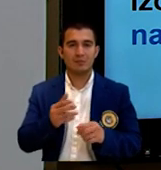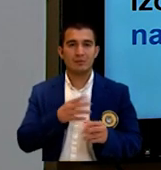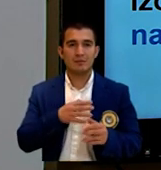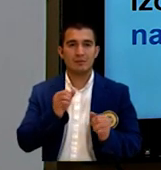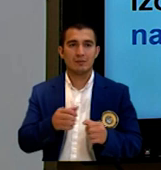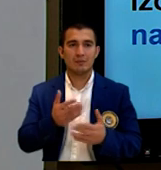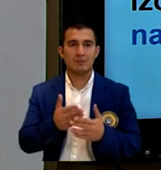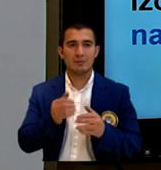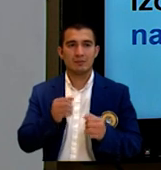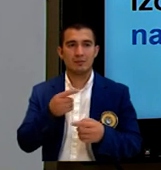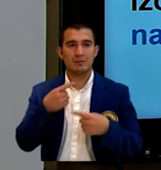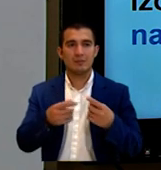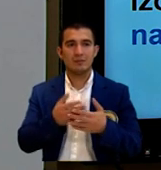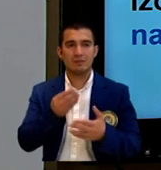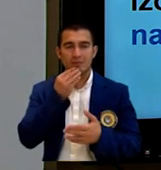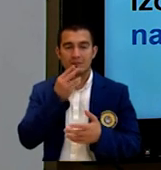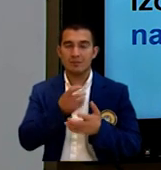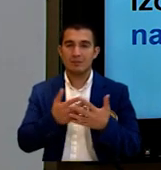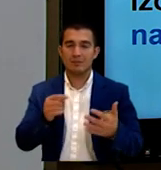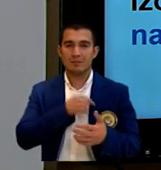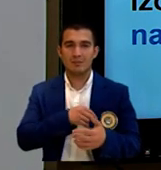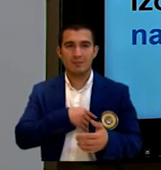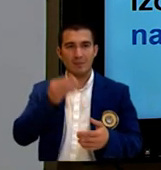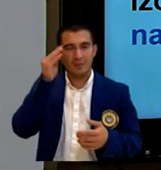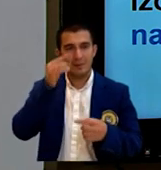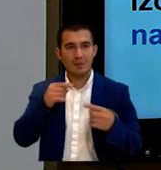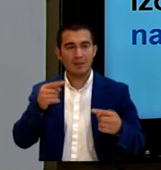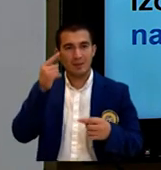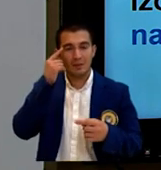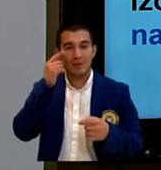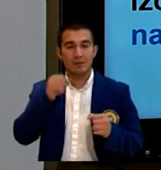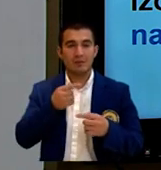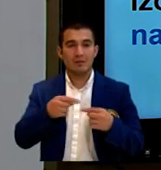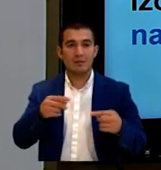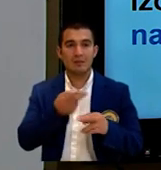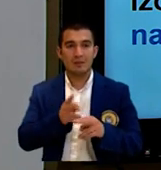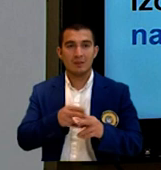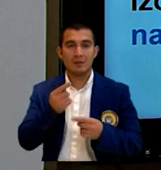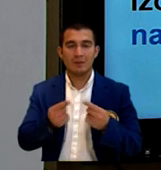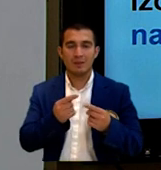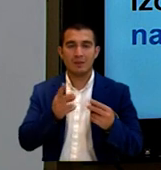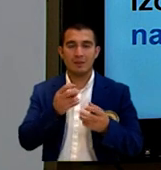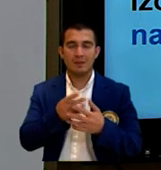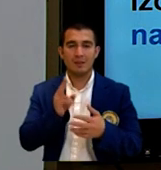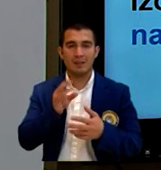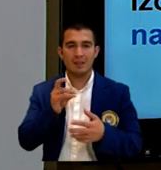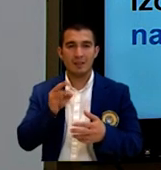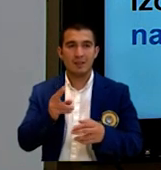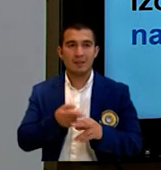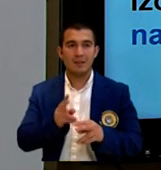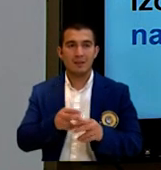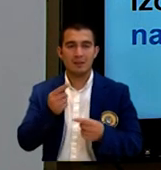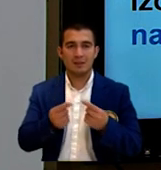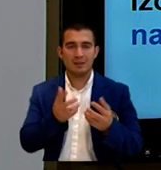deydigan tasavvur asosida izohlanadigan nazariya molekulyar kinetik nazariya deyiladi. Demak, molekulyar kinetik nazariya